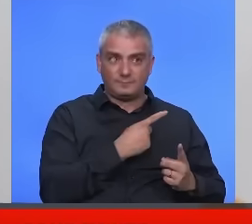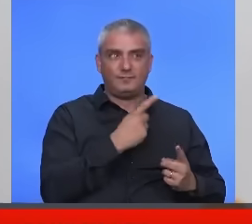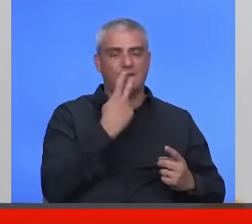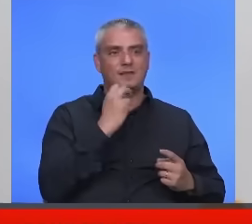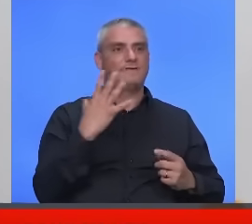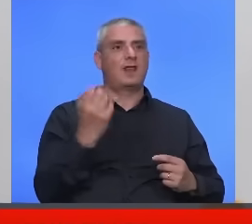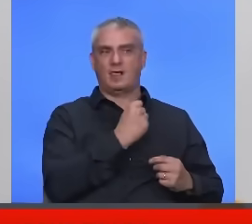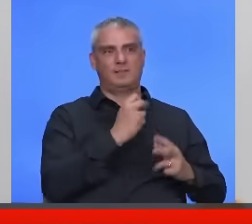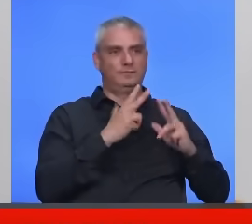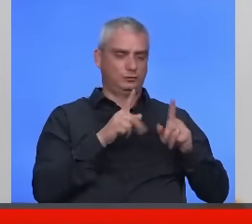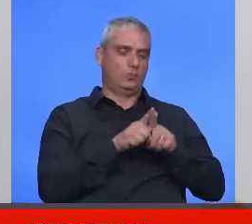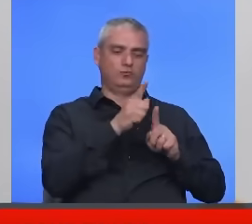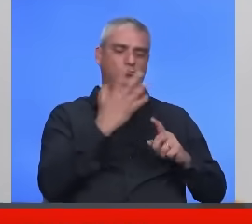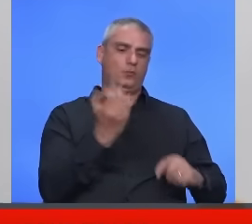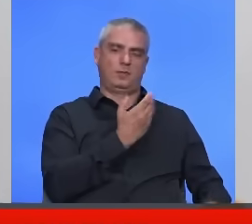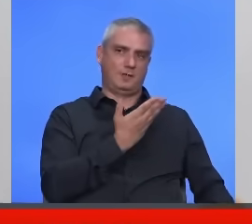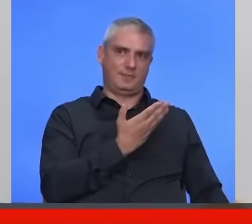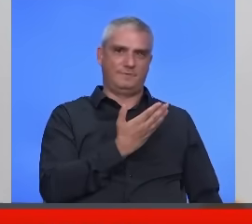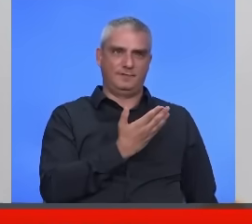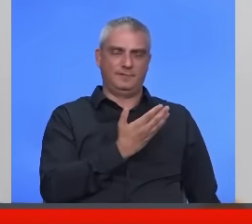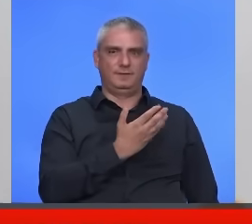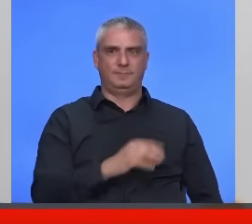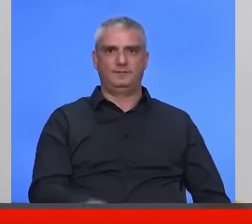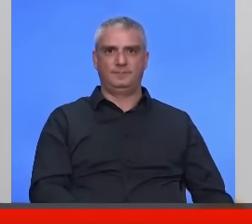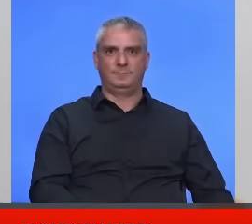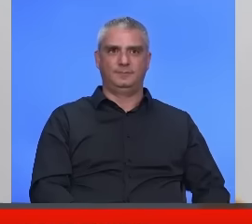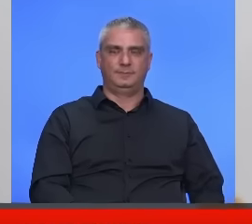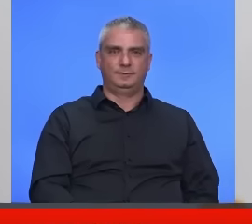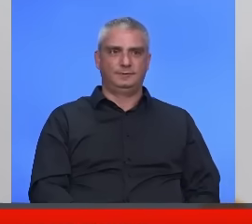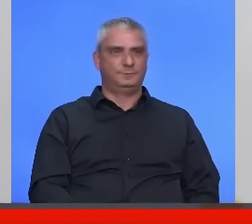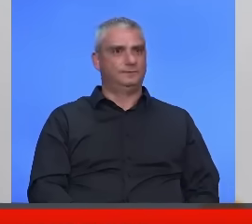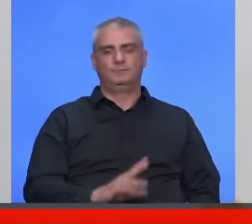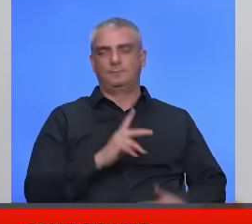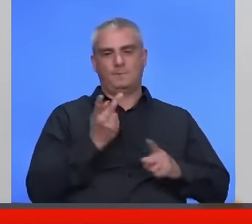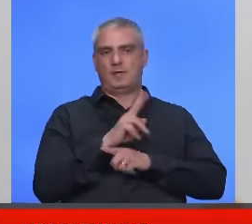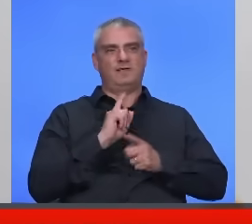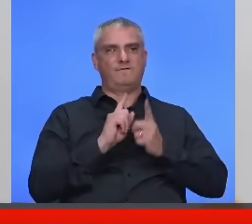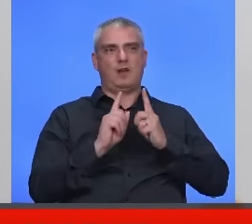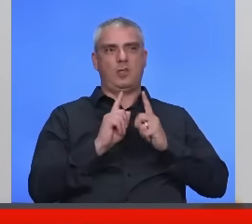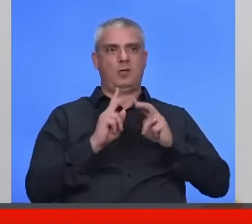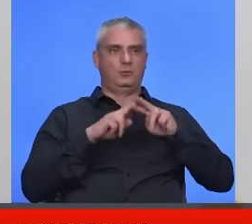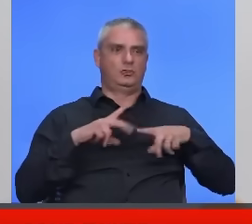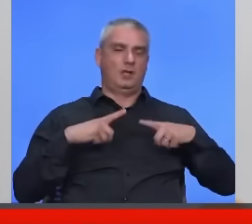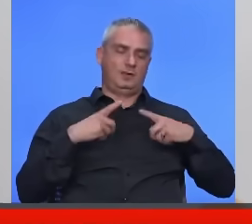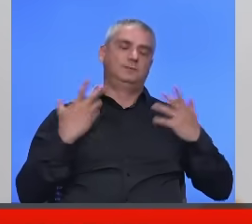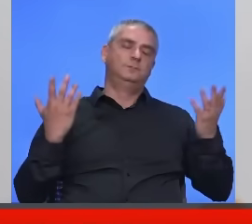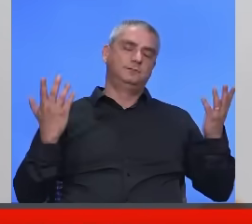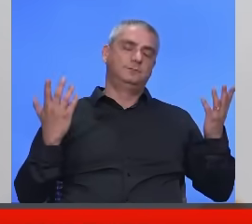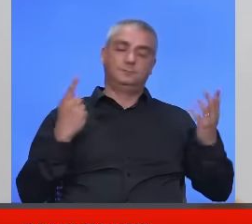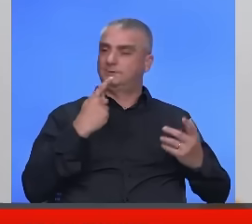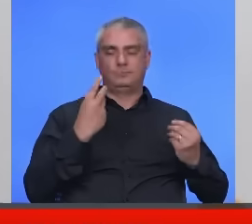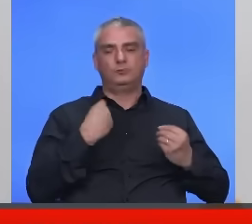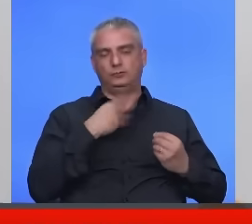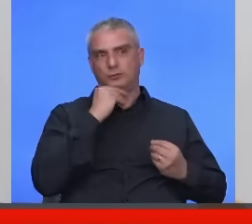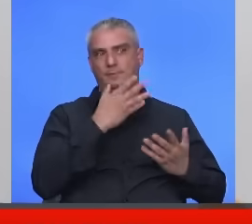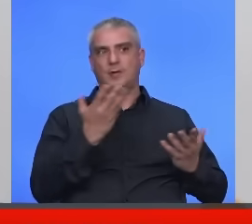עדיף לחטף בצורה שהוא בא נחטף ללא רוח חיים מאשר ברוח חיים. זה